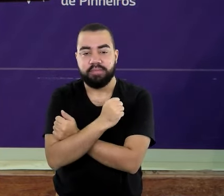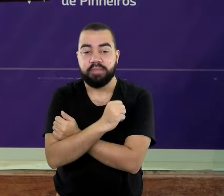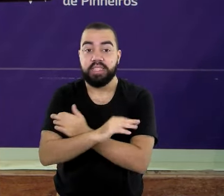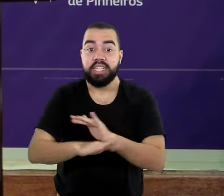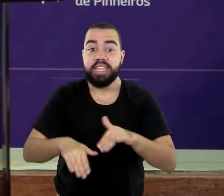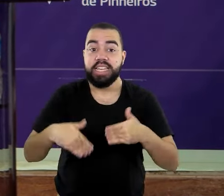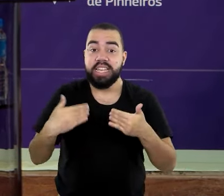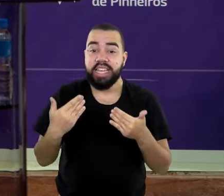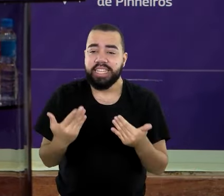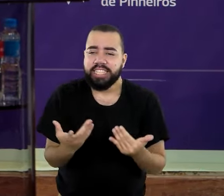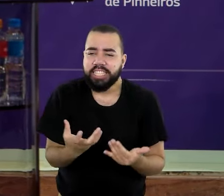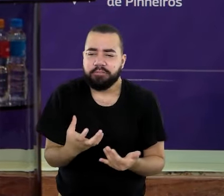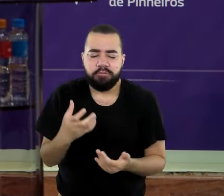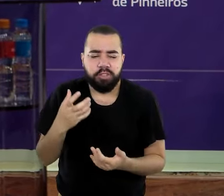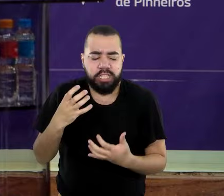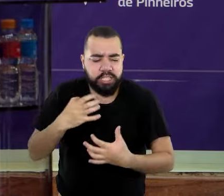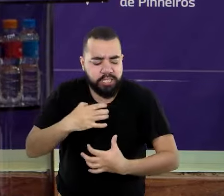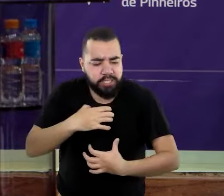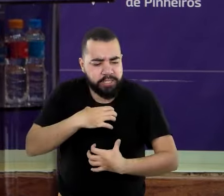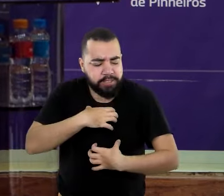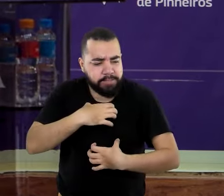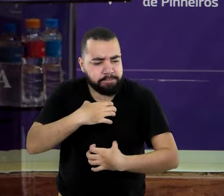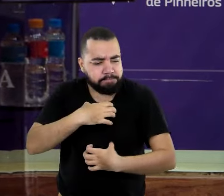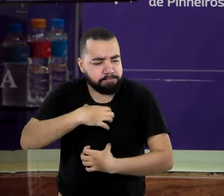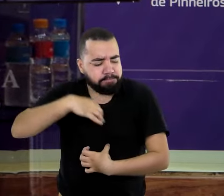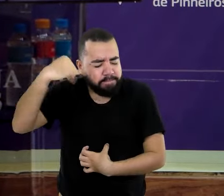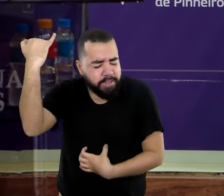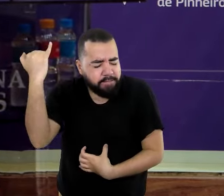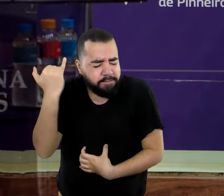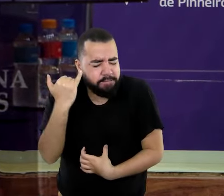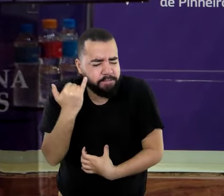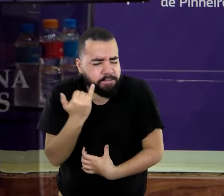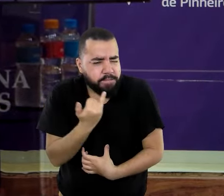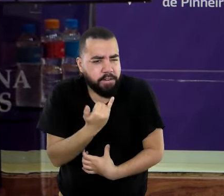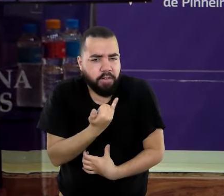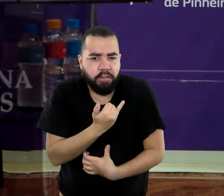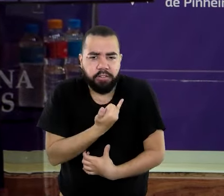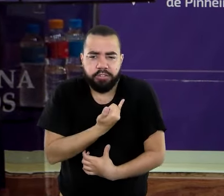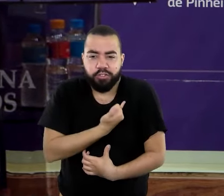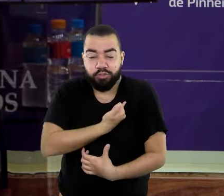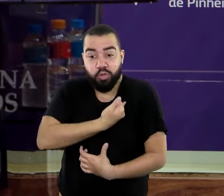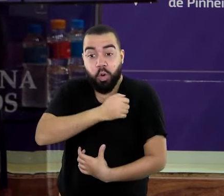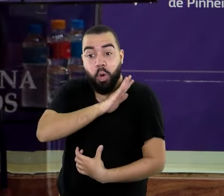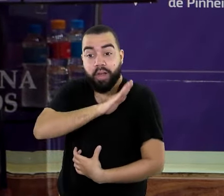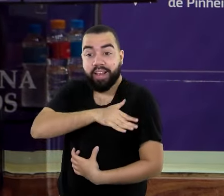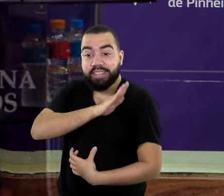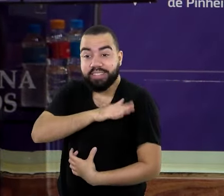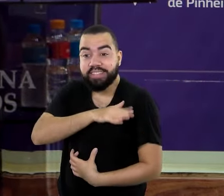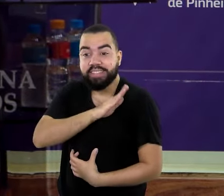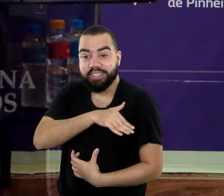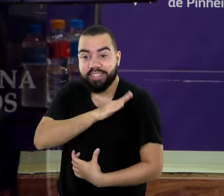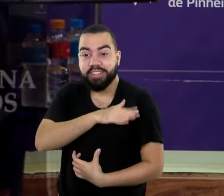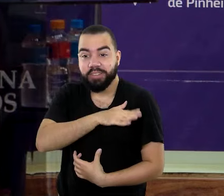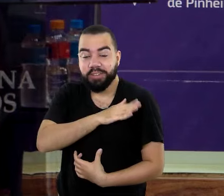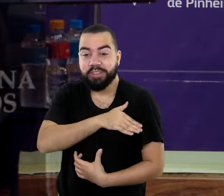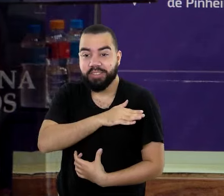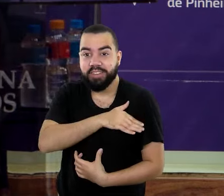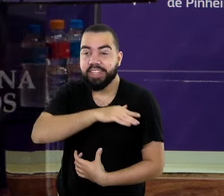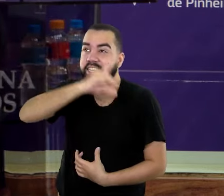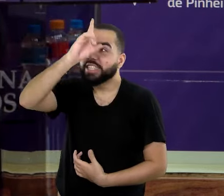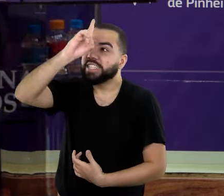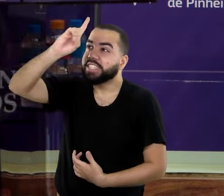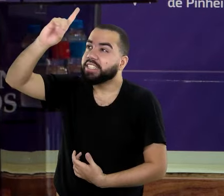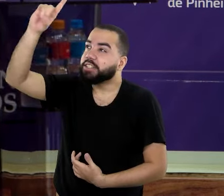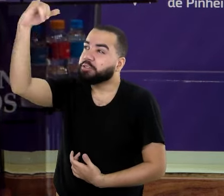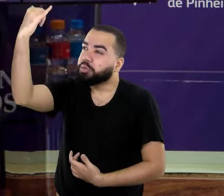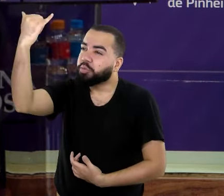E ela começou a sentir uma voz, mas não era uma voz audível, mas era uma voz do coração. 딸아, 내가 너를